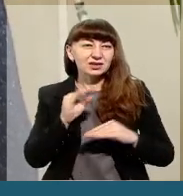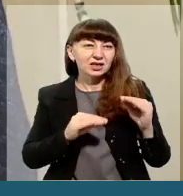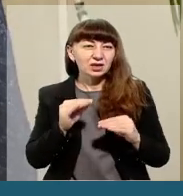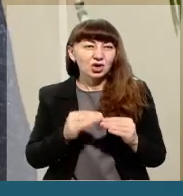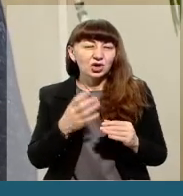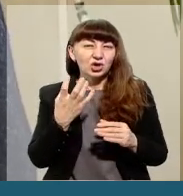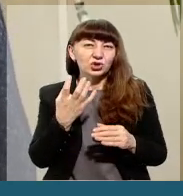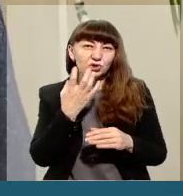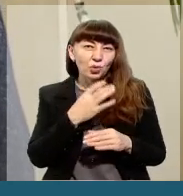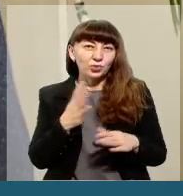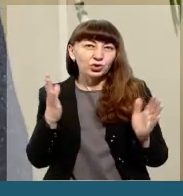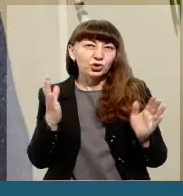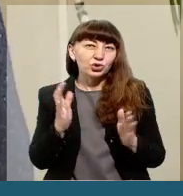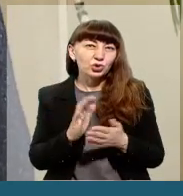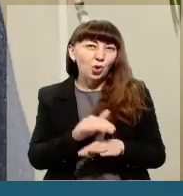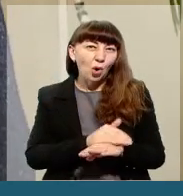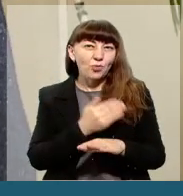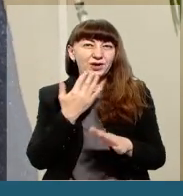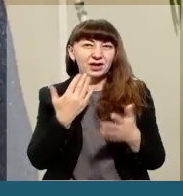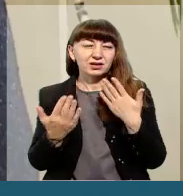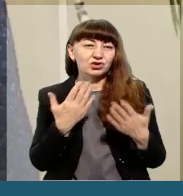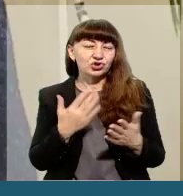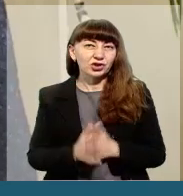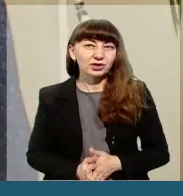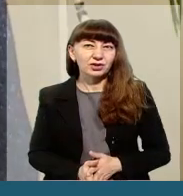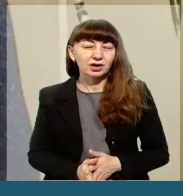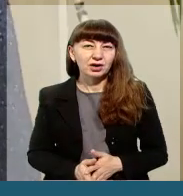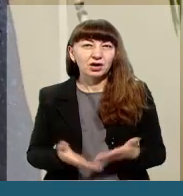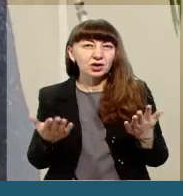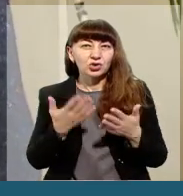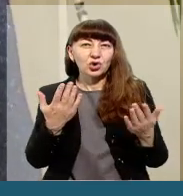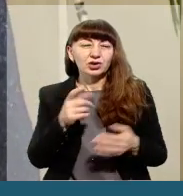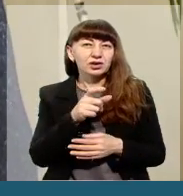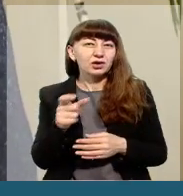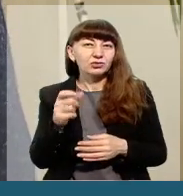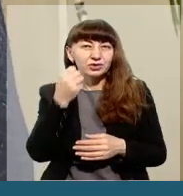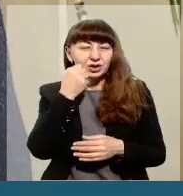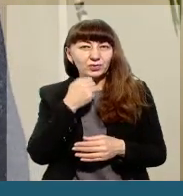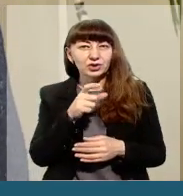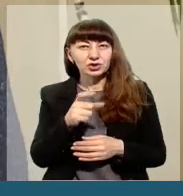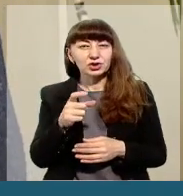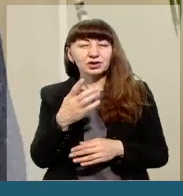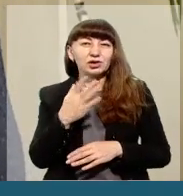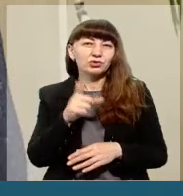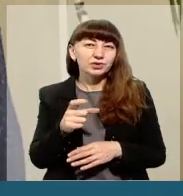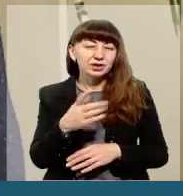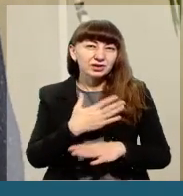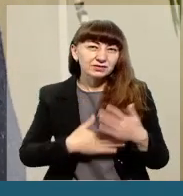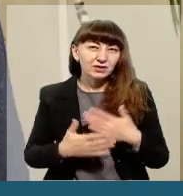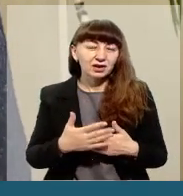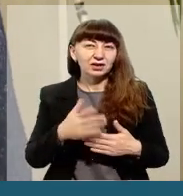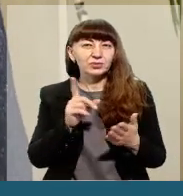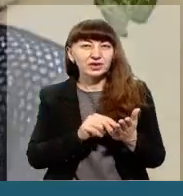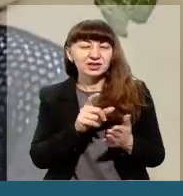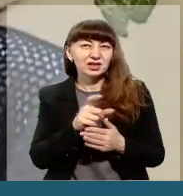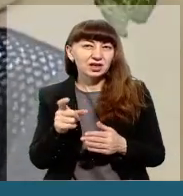создать теплые те отношения, которые для лиц с инвалидностью и с